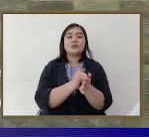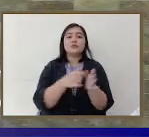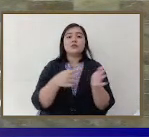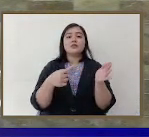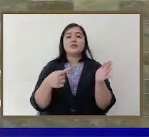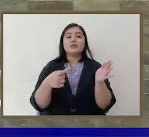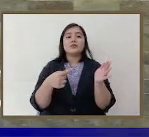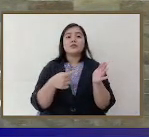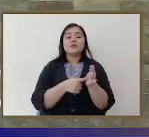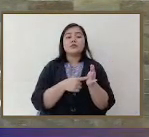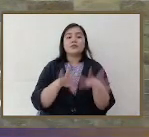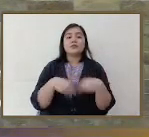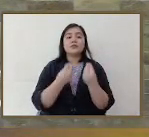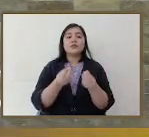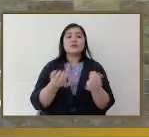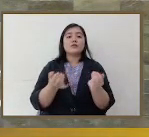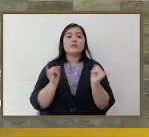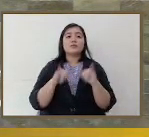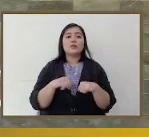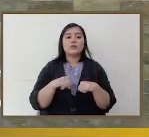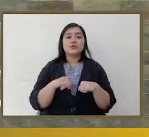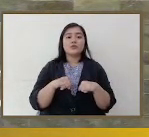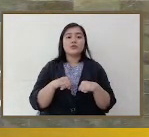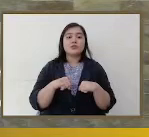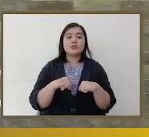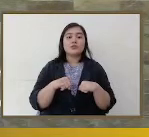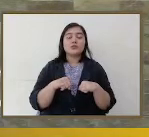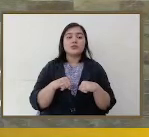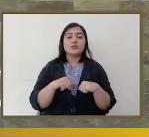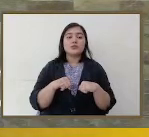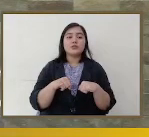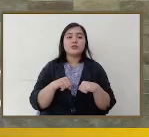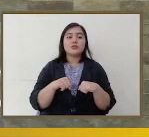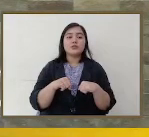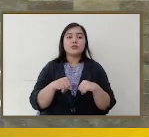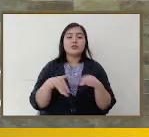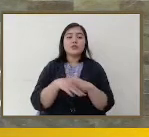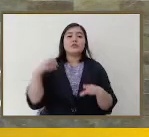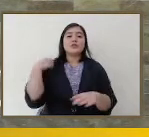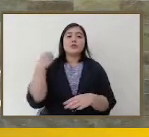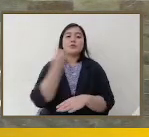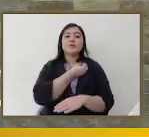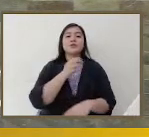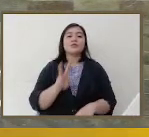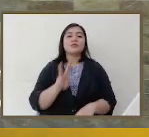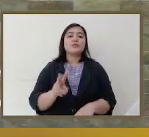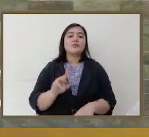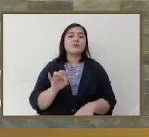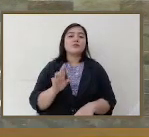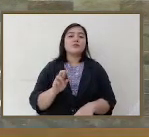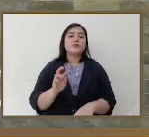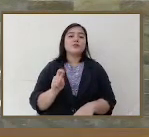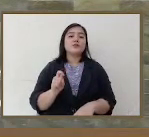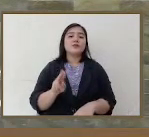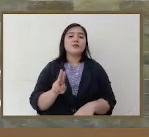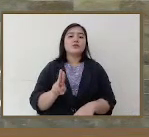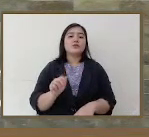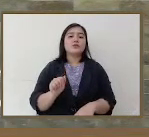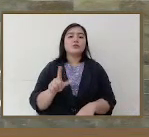ng pansin yung atin pong pamamaraan sa ating virtual service. Ano po, mahalaga po ito. Okay? Alright,